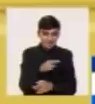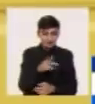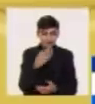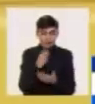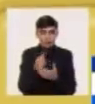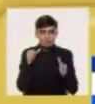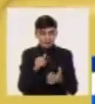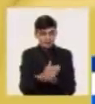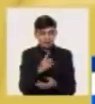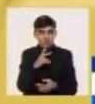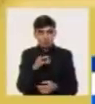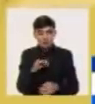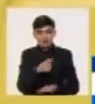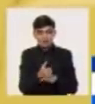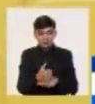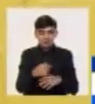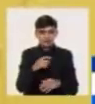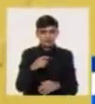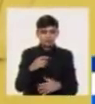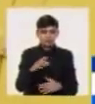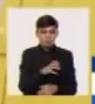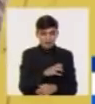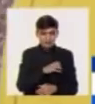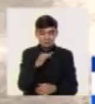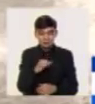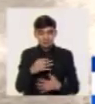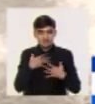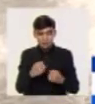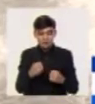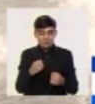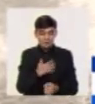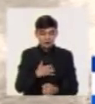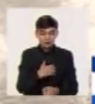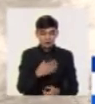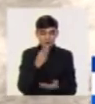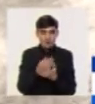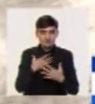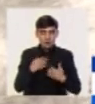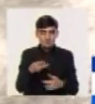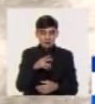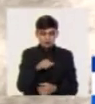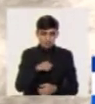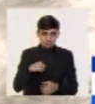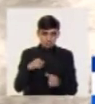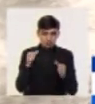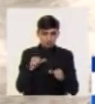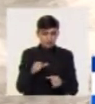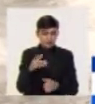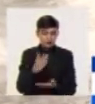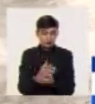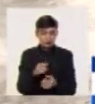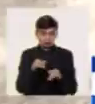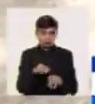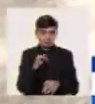өз еркі, бірақ басты байлық денсаулық екенін ұмытпауға жетпейді. Әркім өз денсаулық үшін өзі шешеді ғой. Енді мен өз басым,